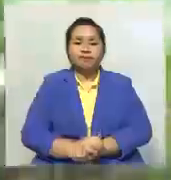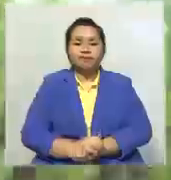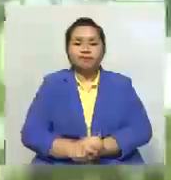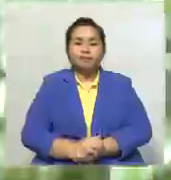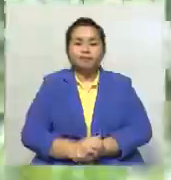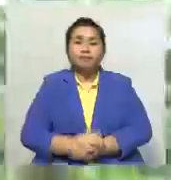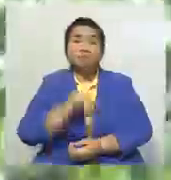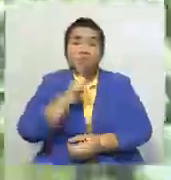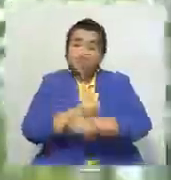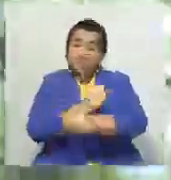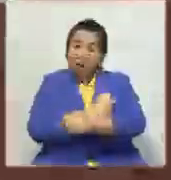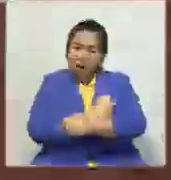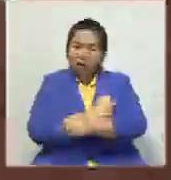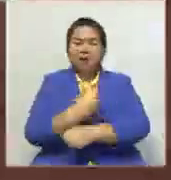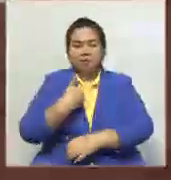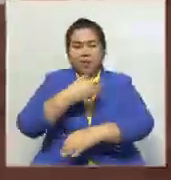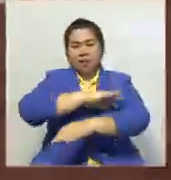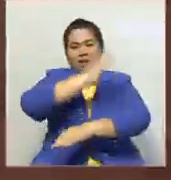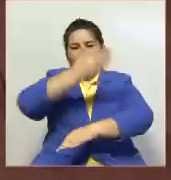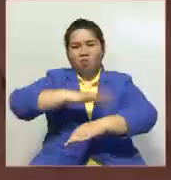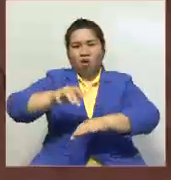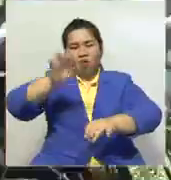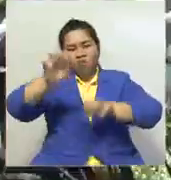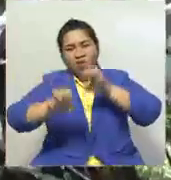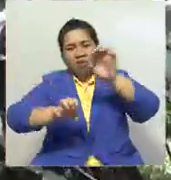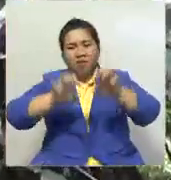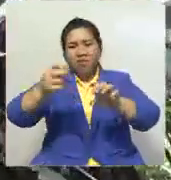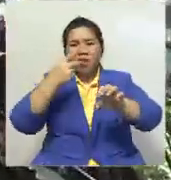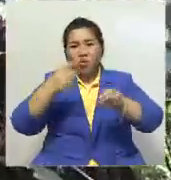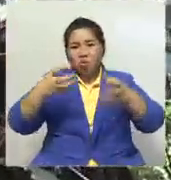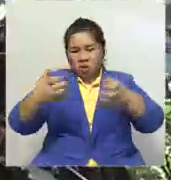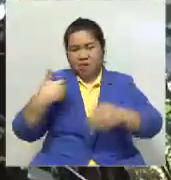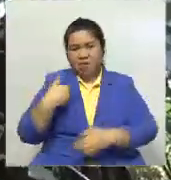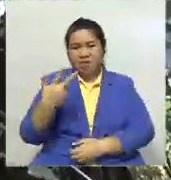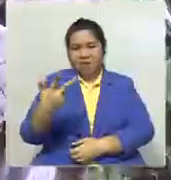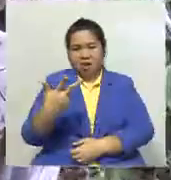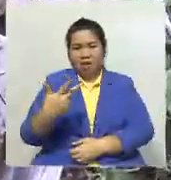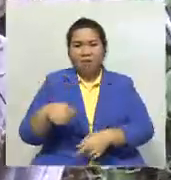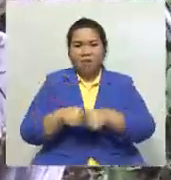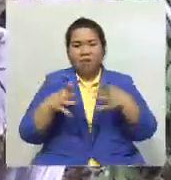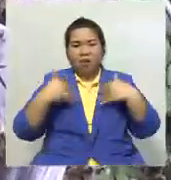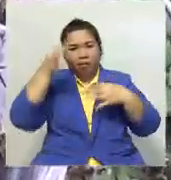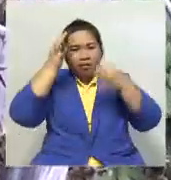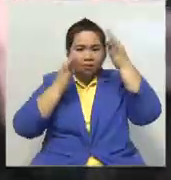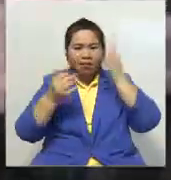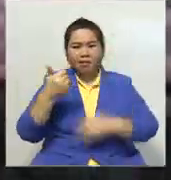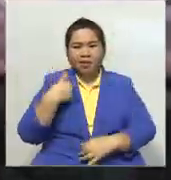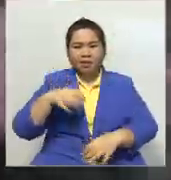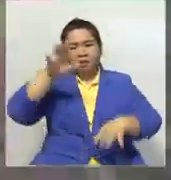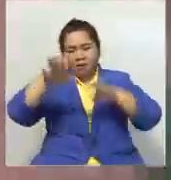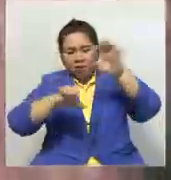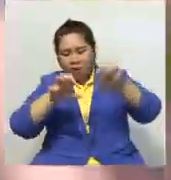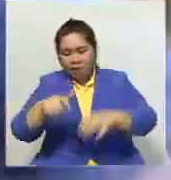เมื่อกันหรือยังคะไปแอดเวนเจอร์ที่ปูจำปาปีนเขาดูหิน3ก้อนให้ร่างกายได้ขยับเรียกเหงื่อกันค่ะถึงแล้วก็ต้องเ